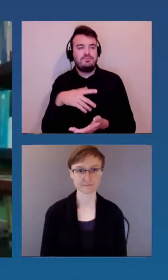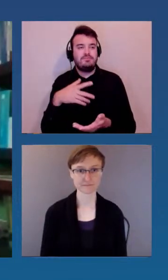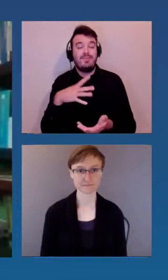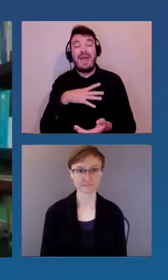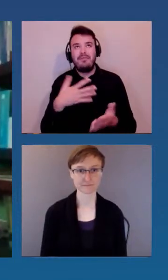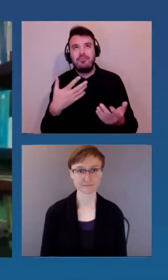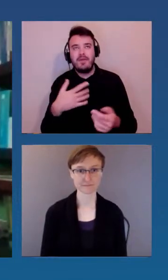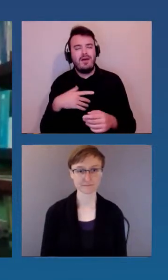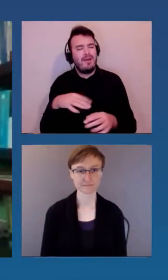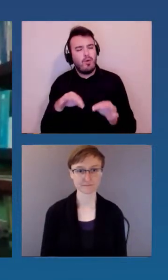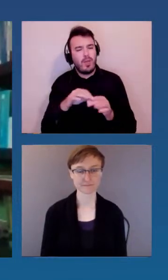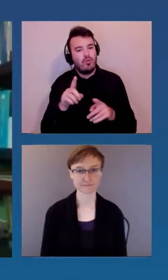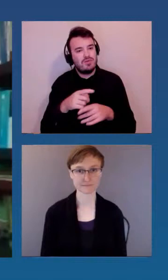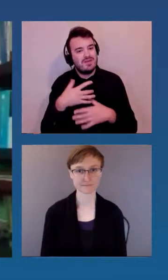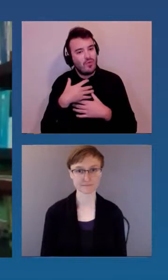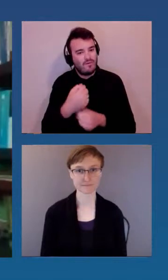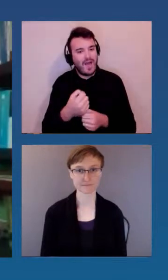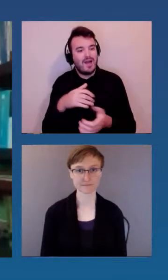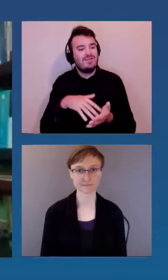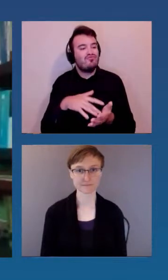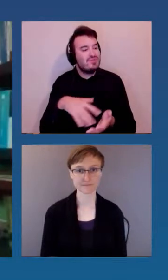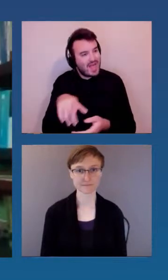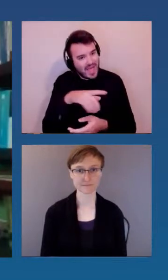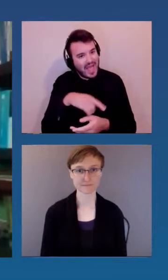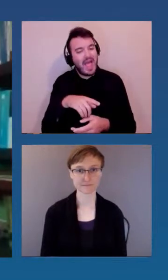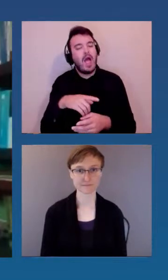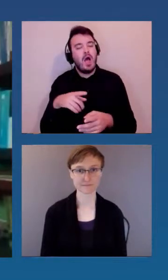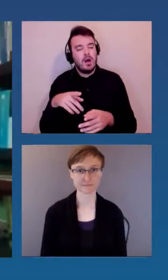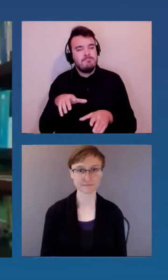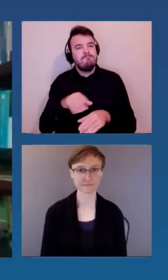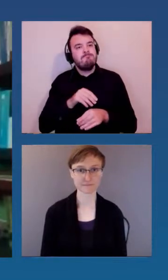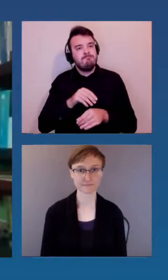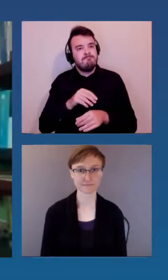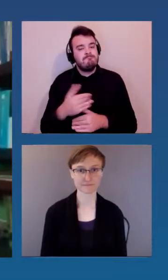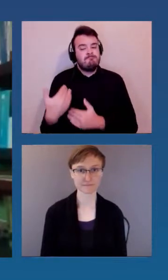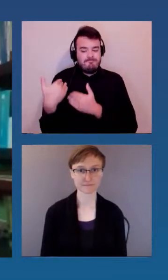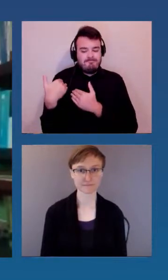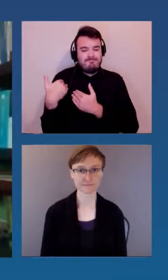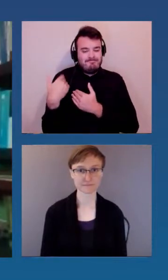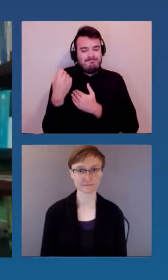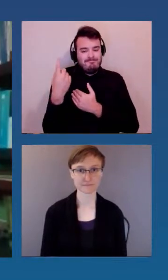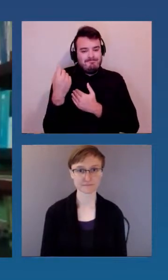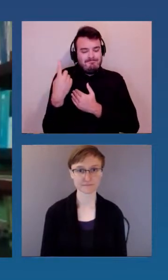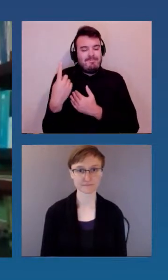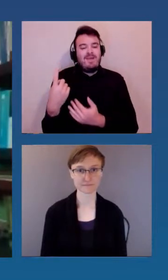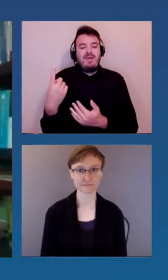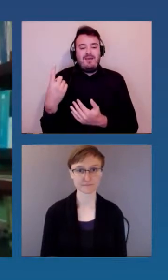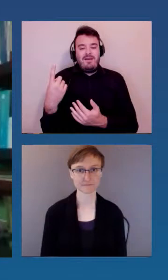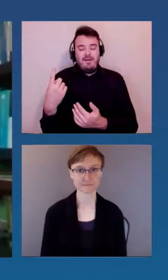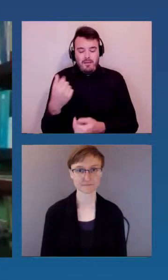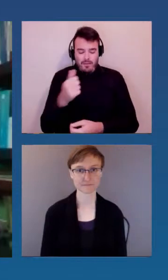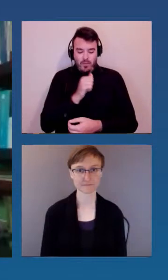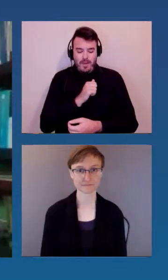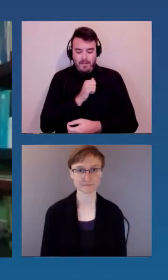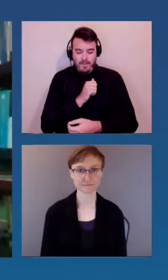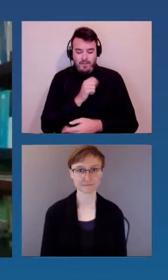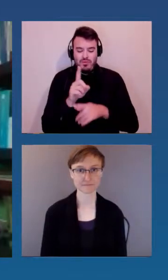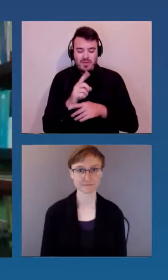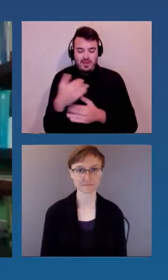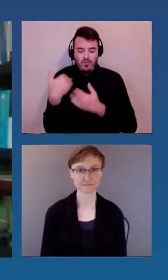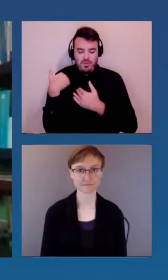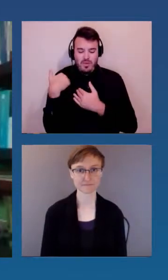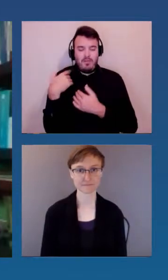résidence avec des gens qui vont s'assurer que les règles sont bien suivies. Et il y a peu d'aires communes qui